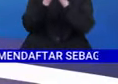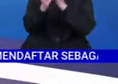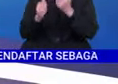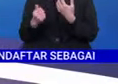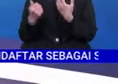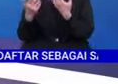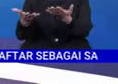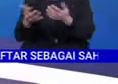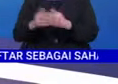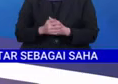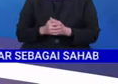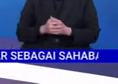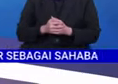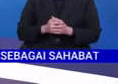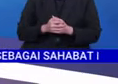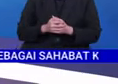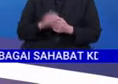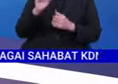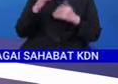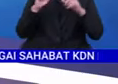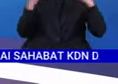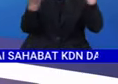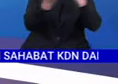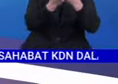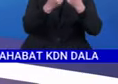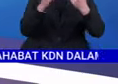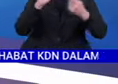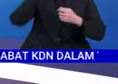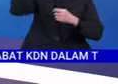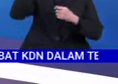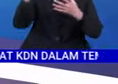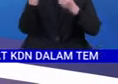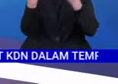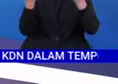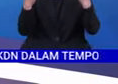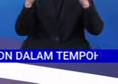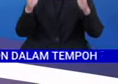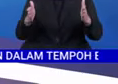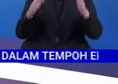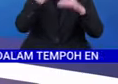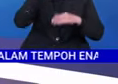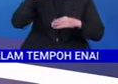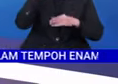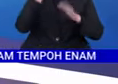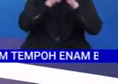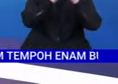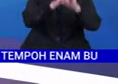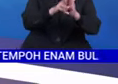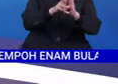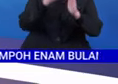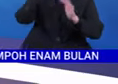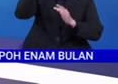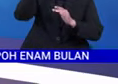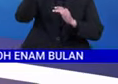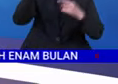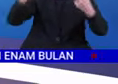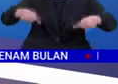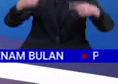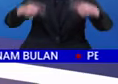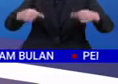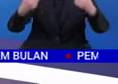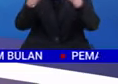persatuan temping bowling negeri Sabah mahu memberi peluang Lebih ramai beliau agar dapat mewakili negeri ini menerusi kejohanan yang